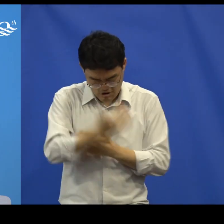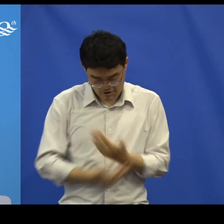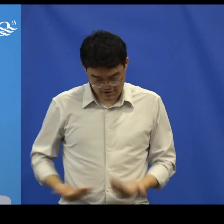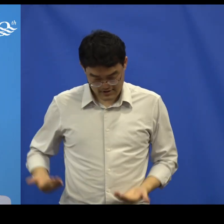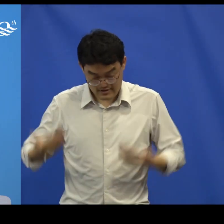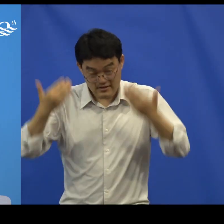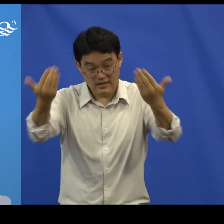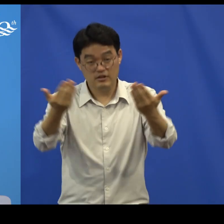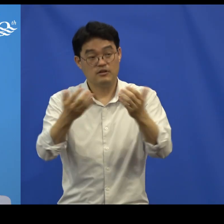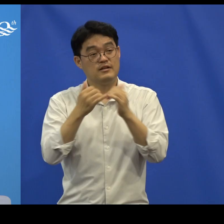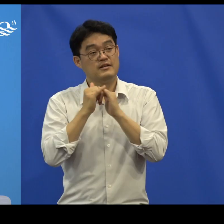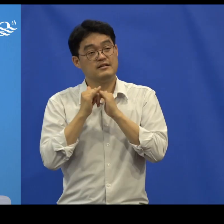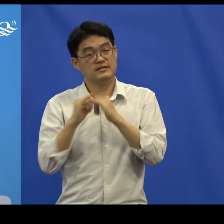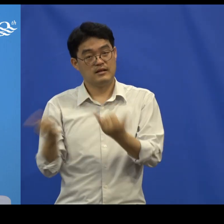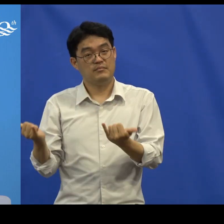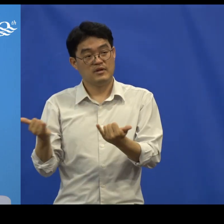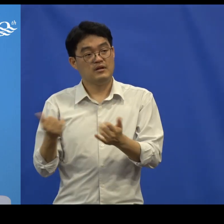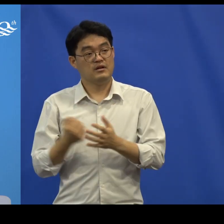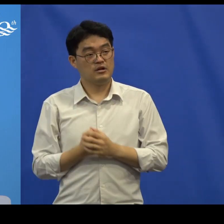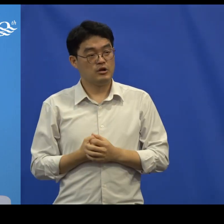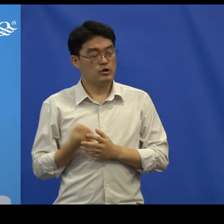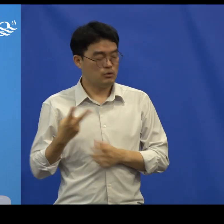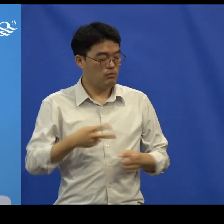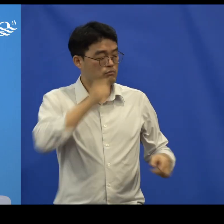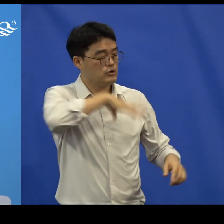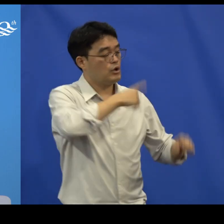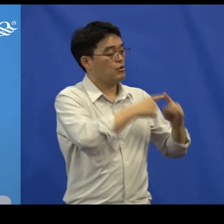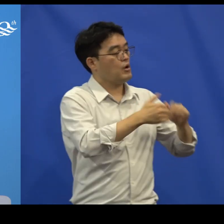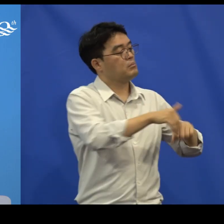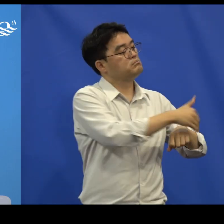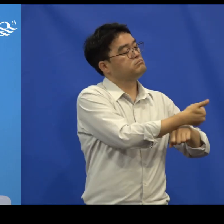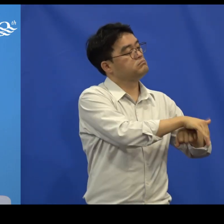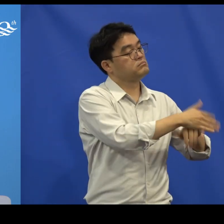교회만 다니는 사람하고 상이 같지는 않겠죠?